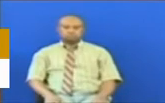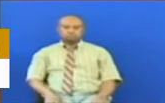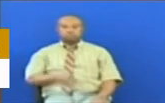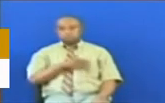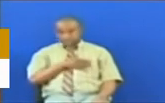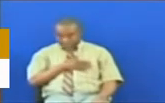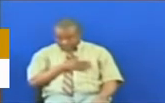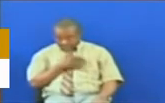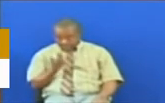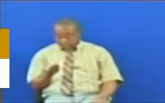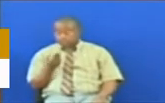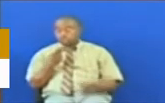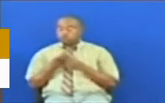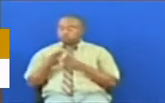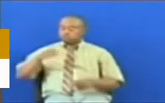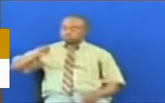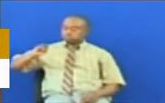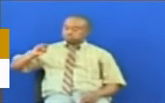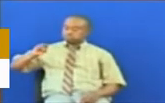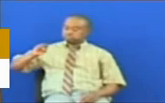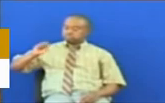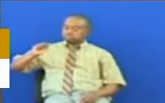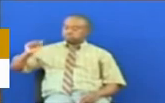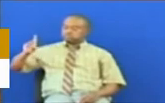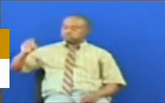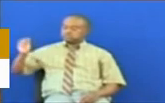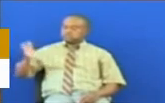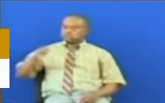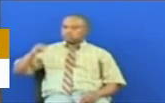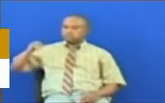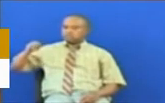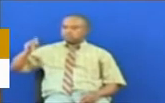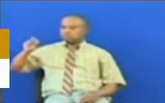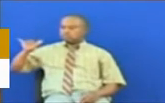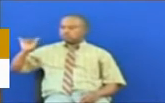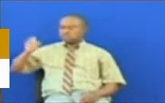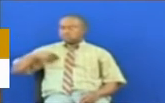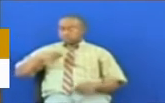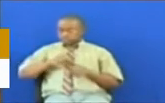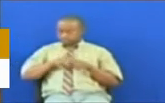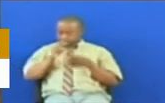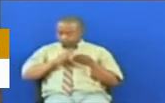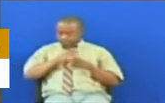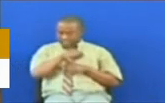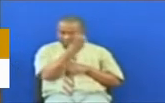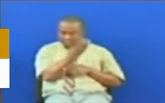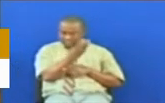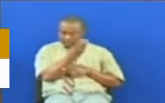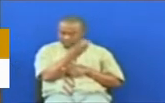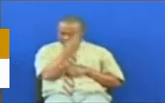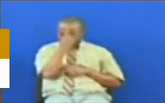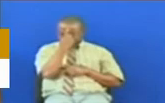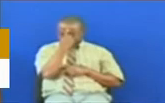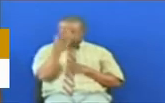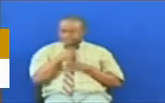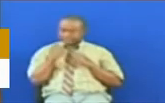sana kwa mchango wako. Hata mimi wakati napitia nilijiuliza sana swala la miaka mitatu, lilinipa